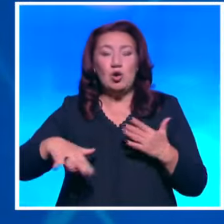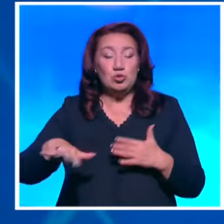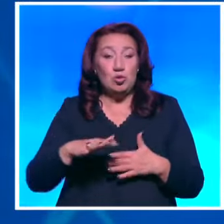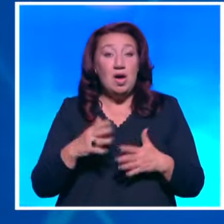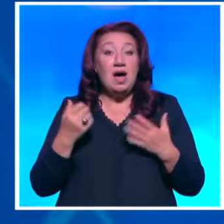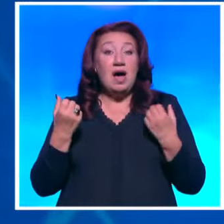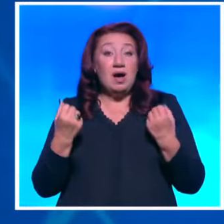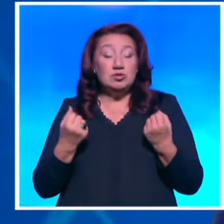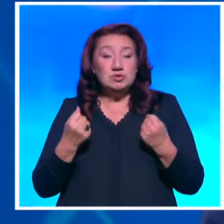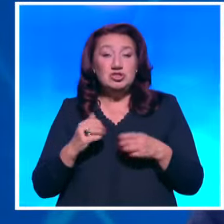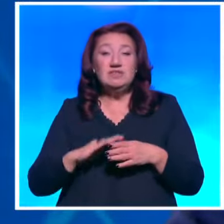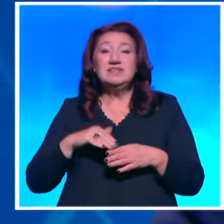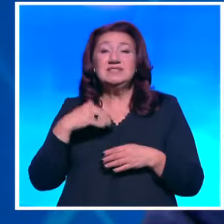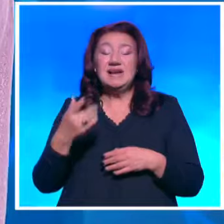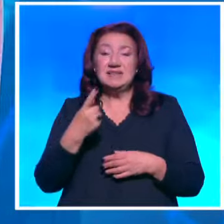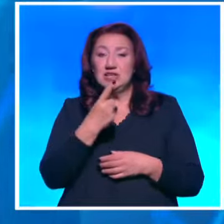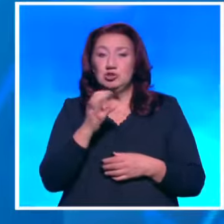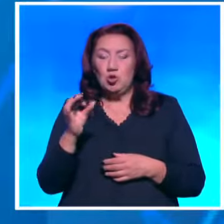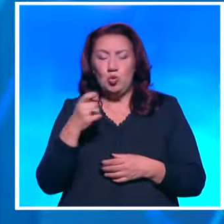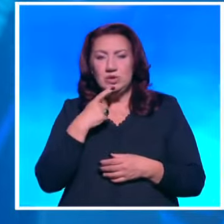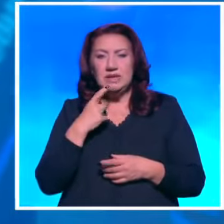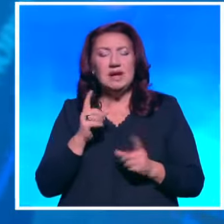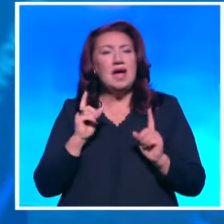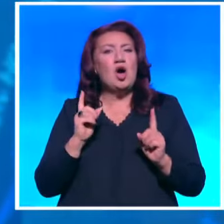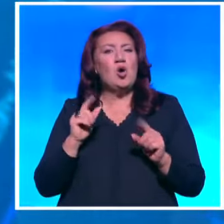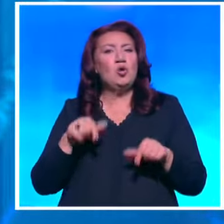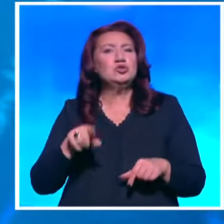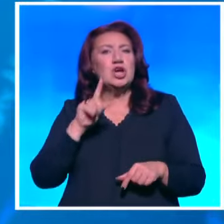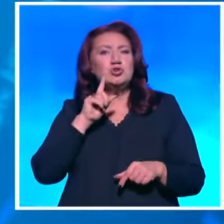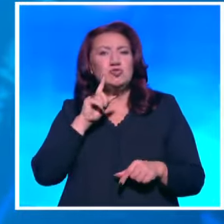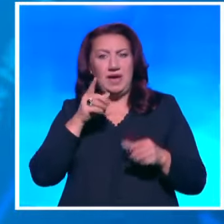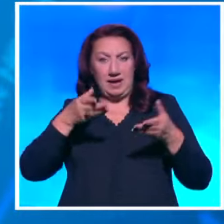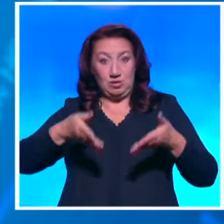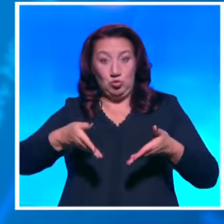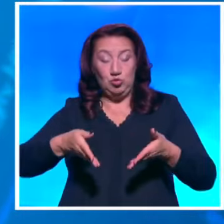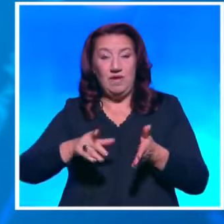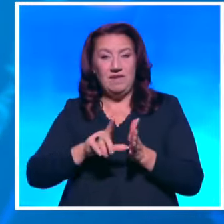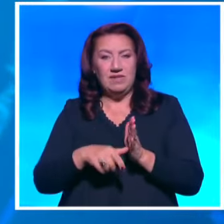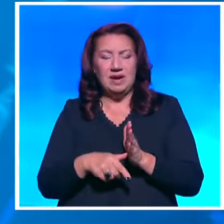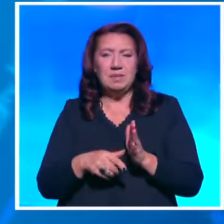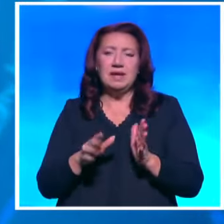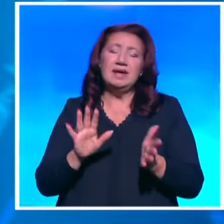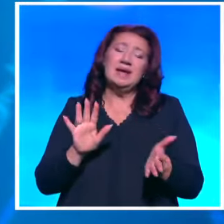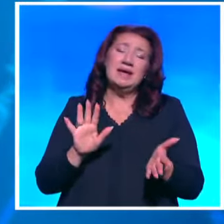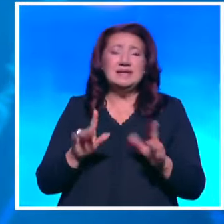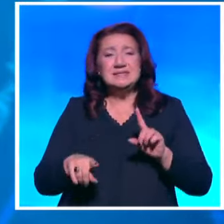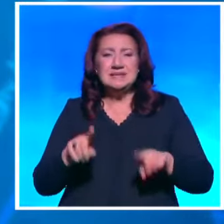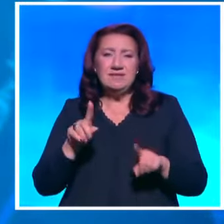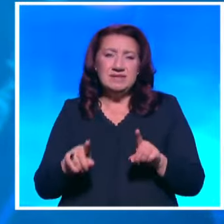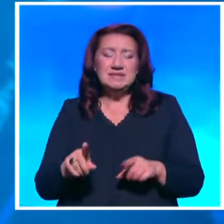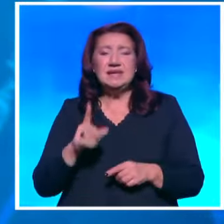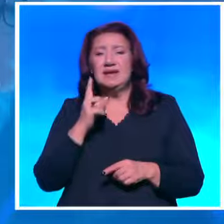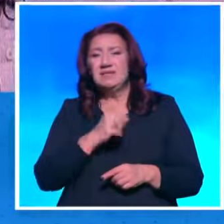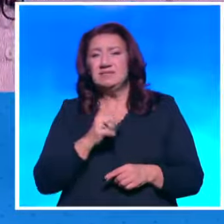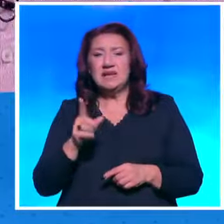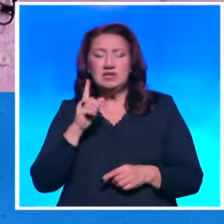кой днешен будител ще си спомняме? Вероятно, това също е невероятно. То също е много субективно. Всеки един би посочил различно